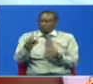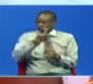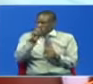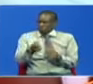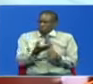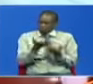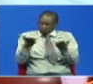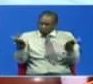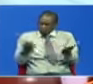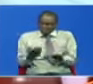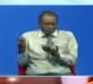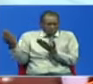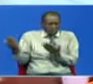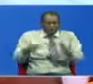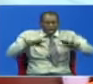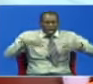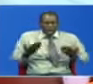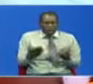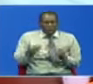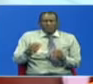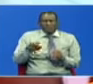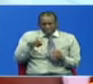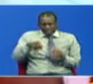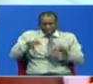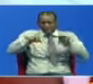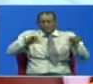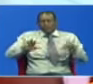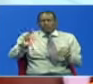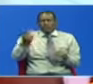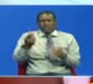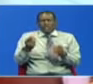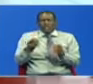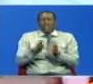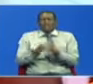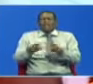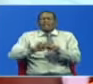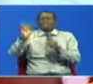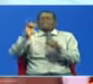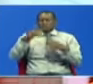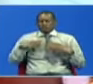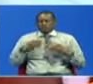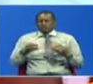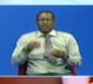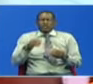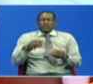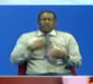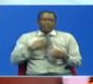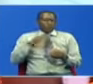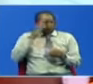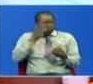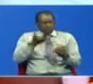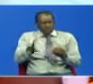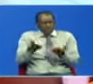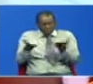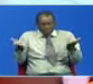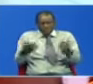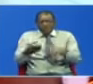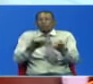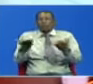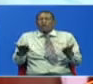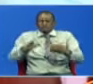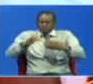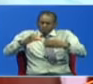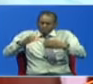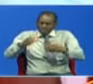hivi viliwasili vipi katika soko la humu nchini na kama wizara mmeweza kutambua kule ambavyo vilitoka ili mchukue hatua zaidi?